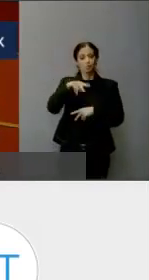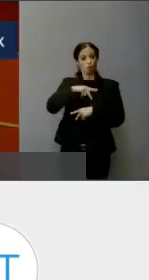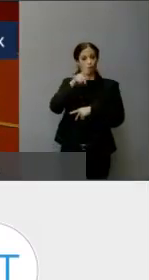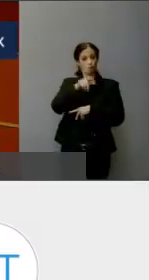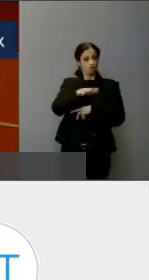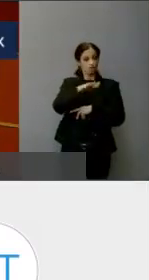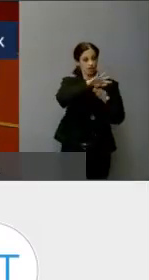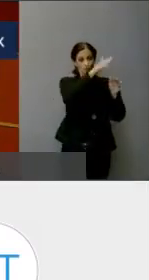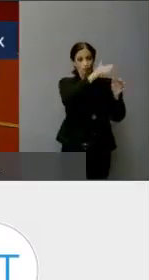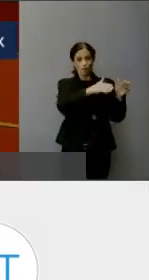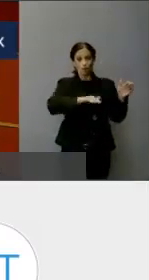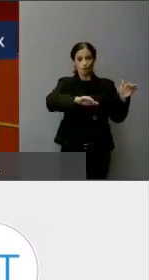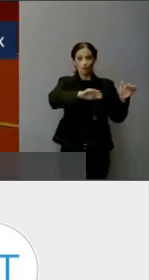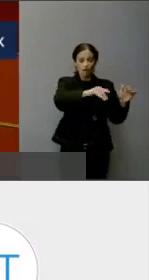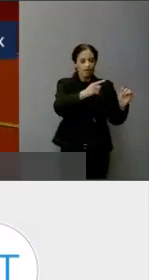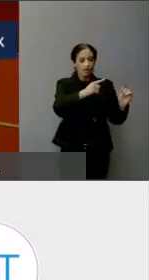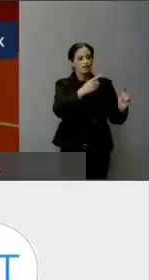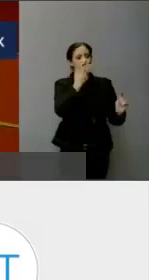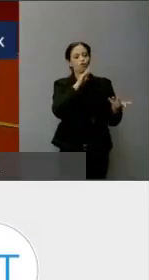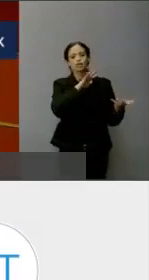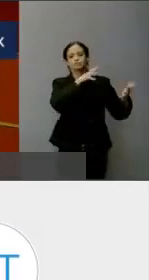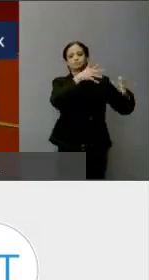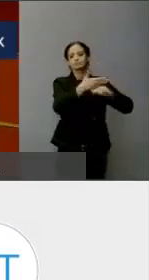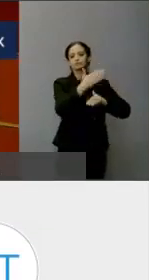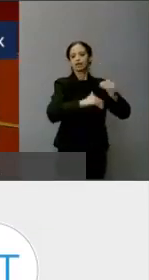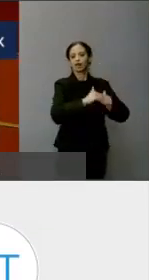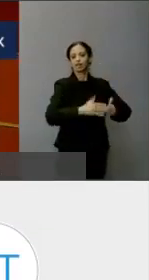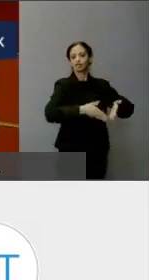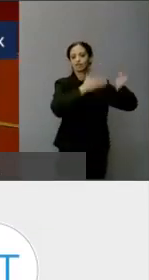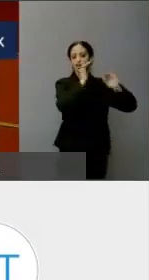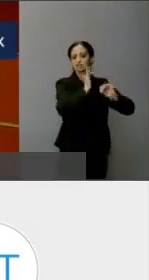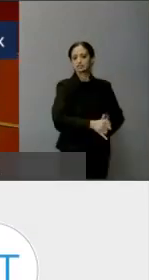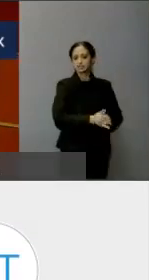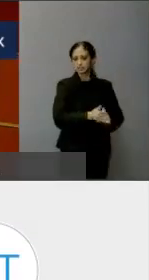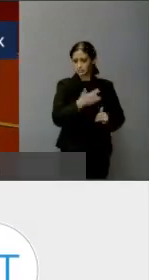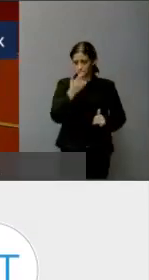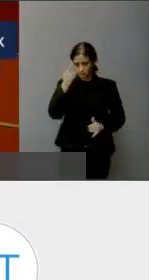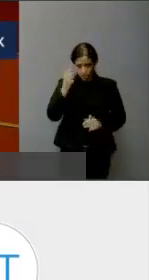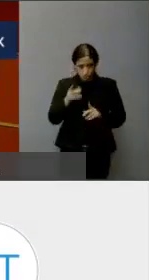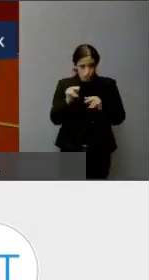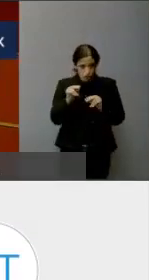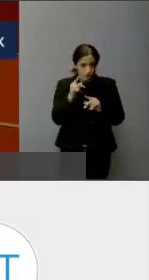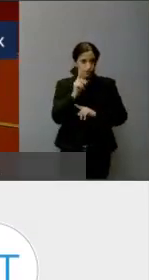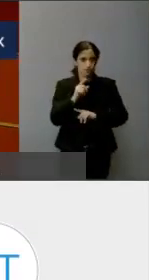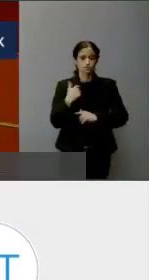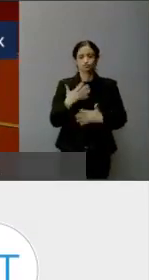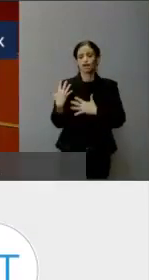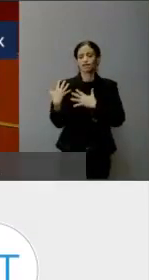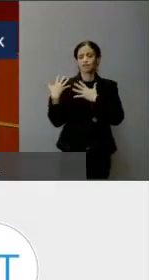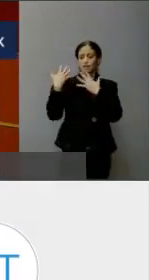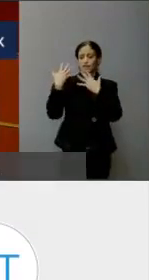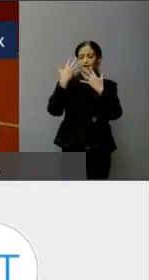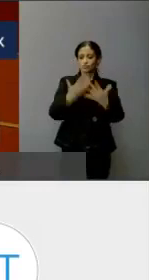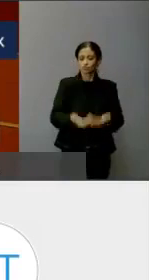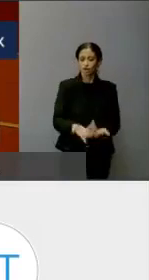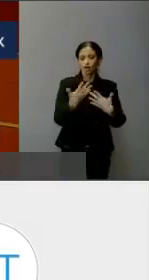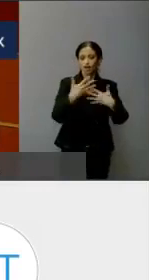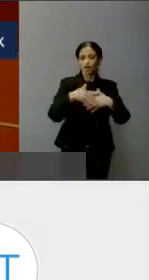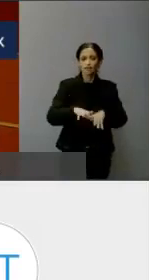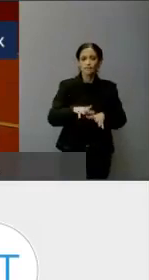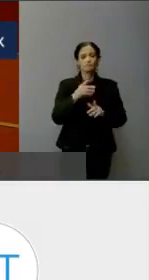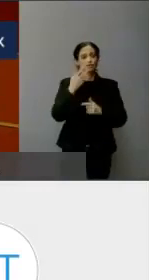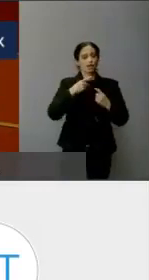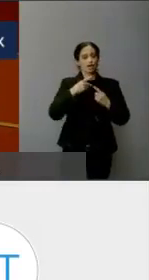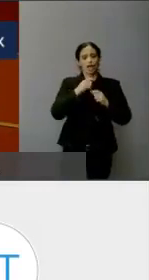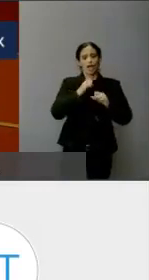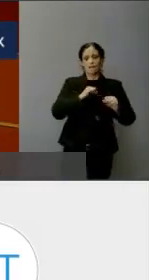collina di rendere edificabili poi le aree non è una novità e da decenni che ci prova ci ha provato con tutte le amministrazioni comunali prima della